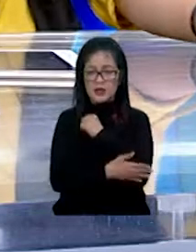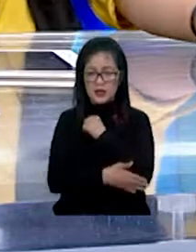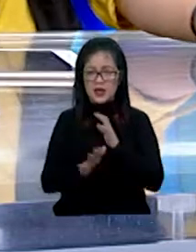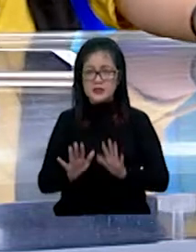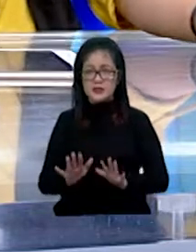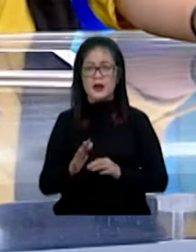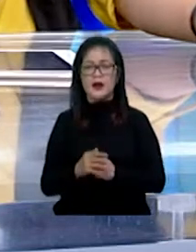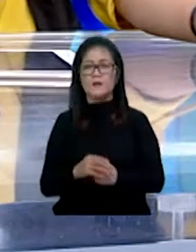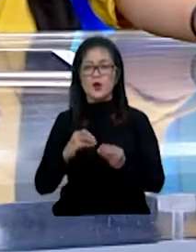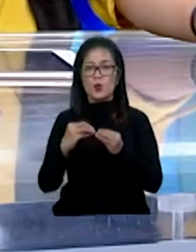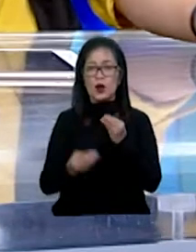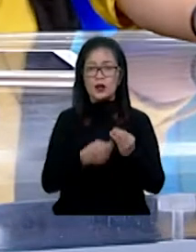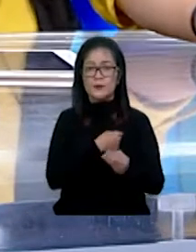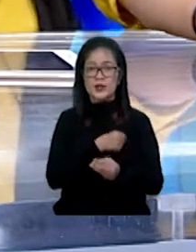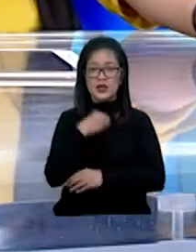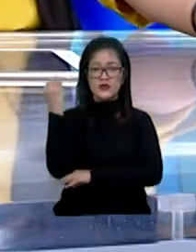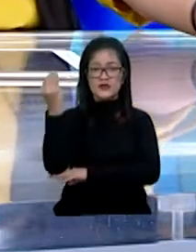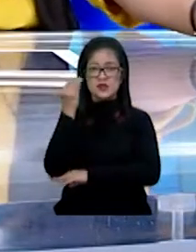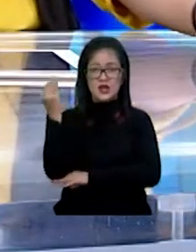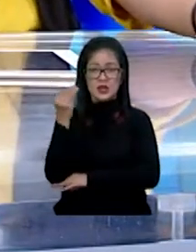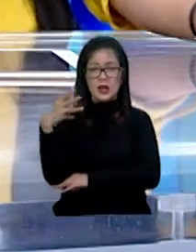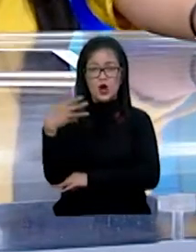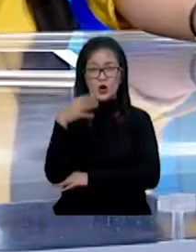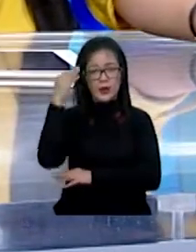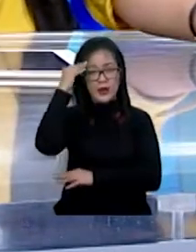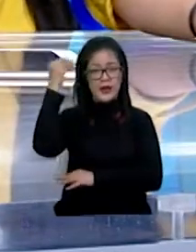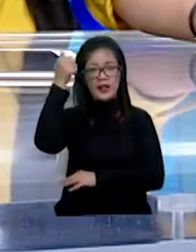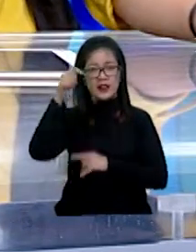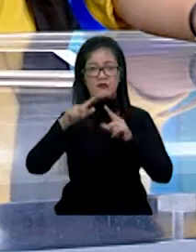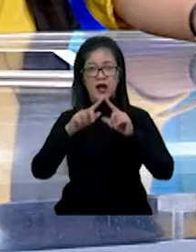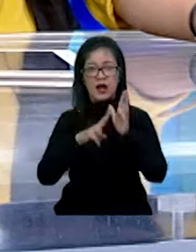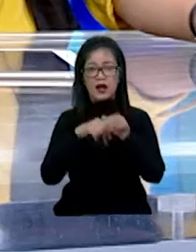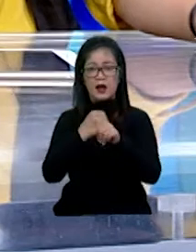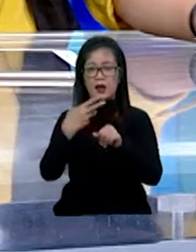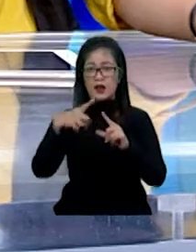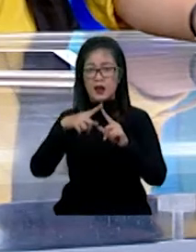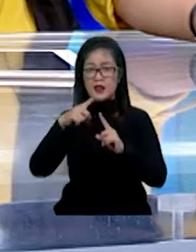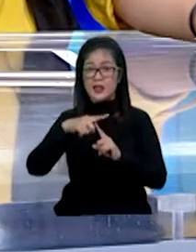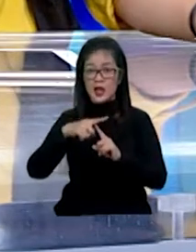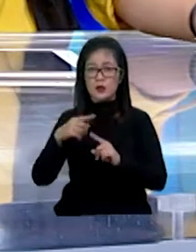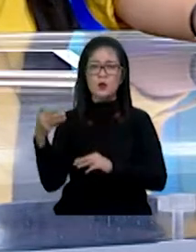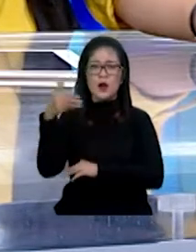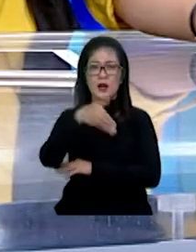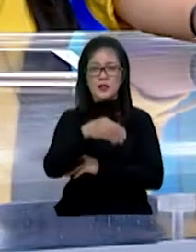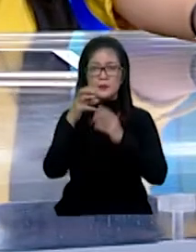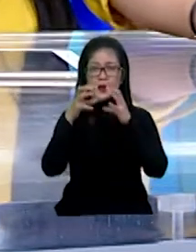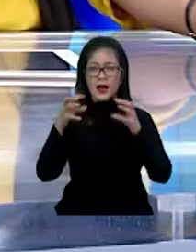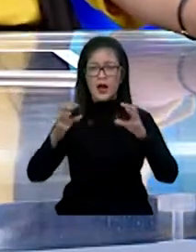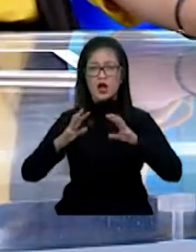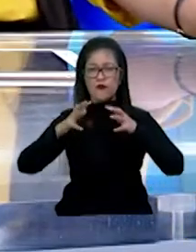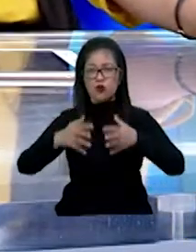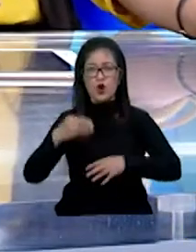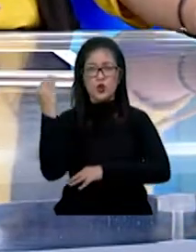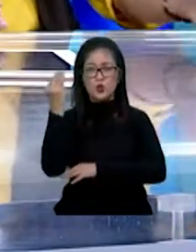Wakil Menteri Pariwisata dan Ekonomi Kreatif Angela Tanu Sudibyo turut hadir dalam peringatan World Tourism Day 2022 di Nusa